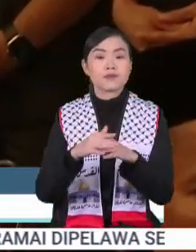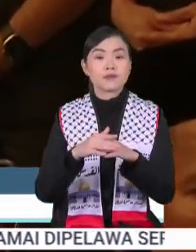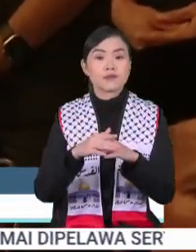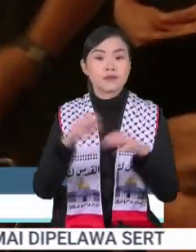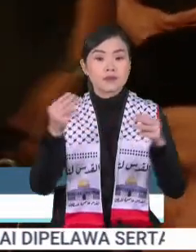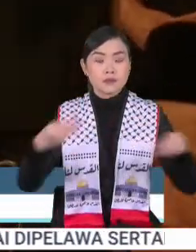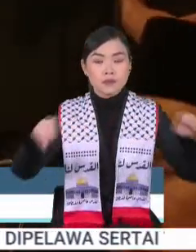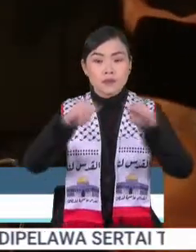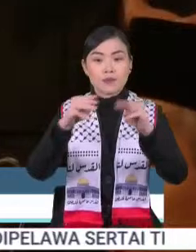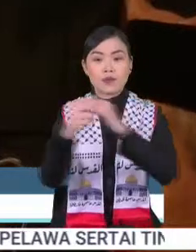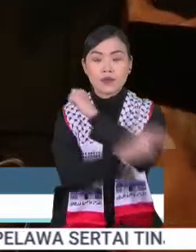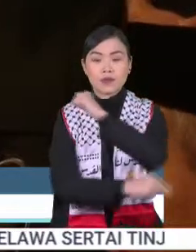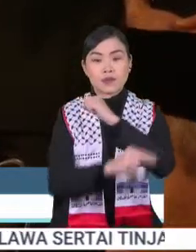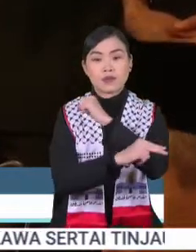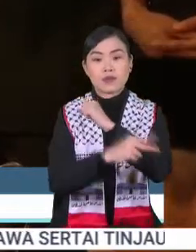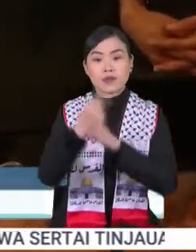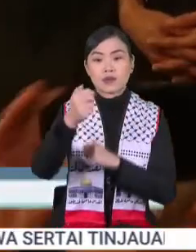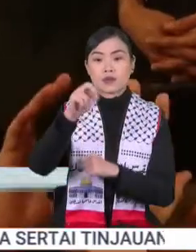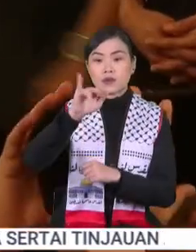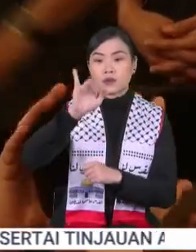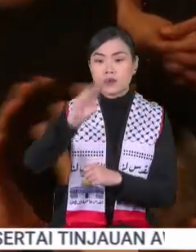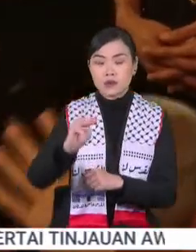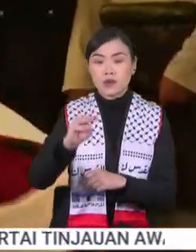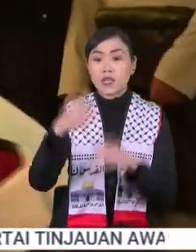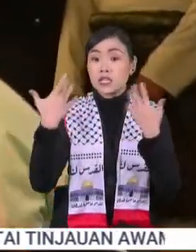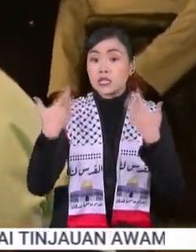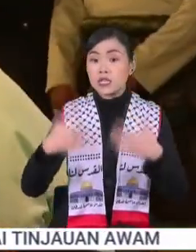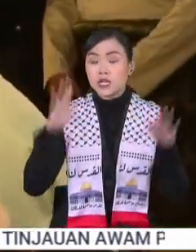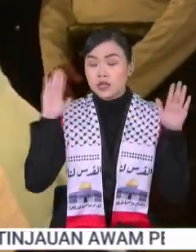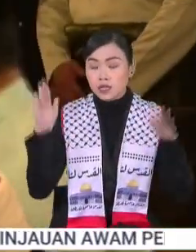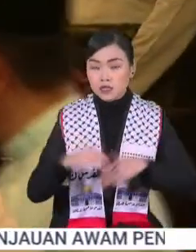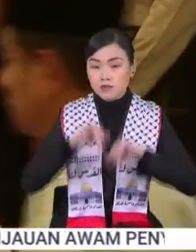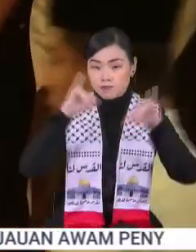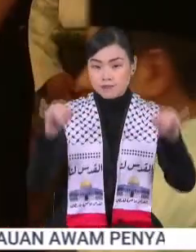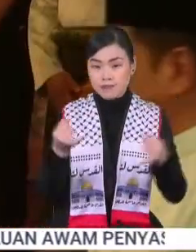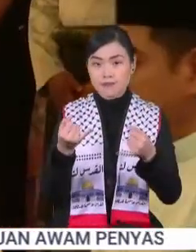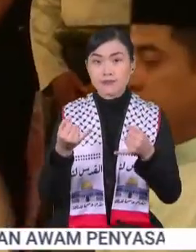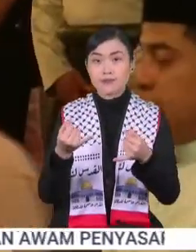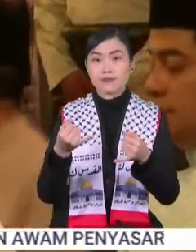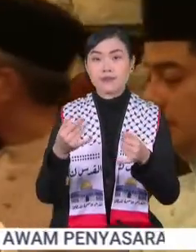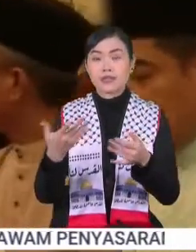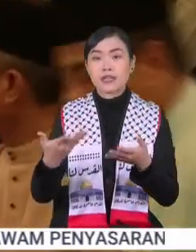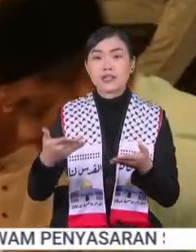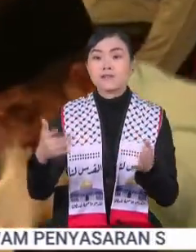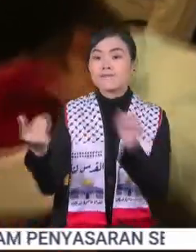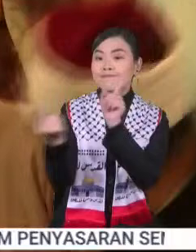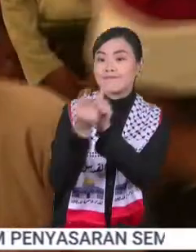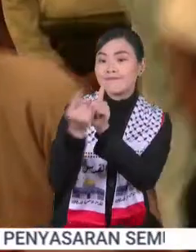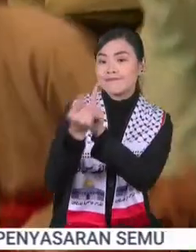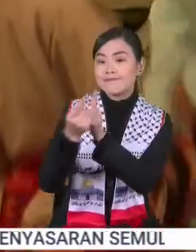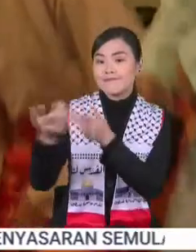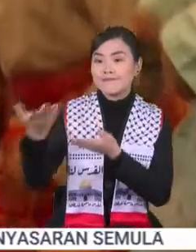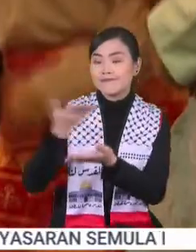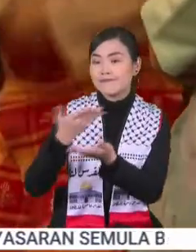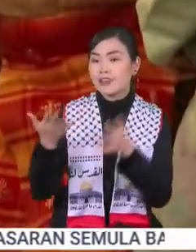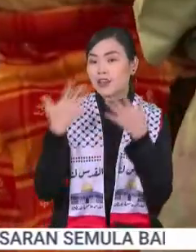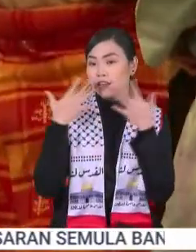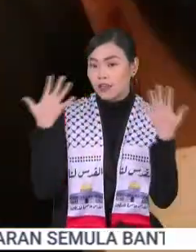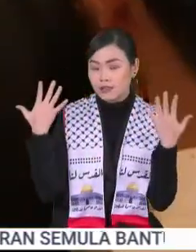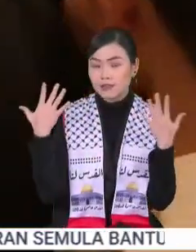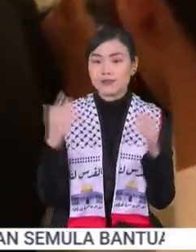masjid Negeri Abdul Karim Omar selepas solat jumaat seri Paduka berkenan meluangkan masa bermesera bersama jemaah yang